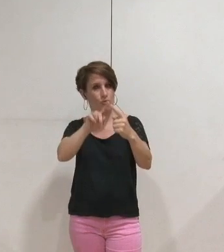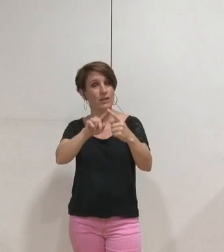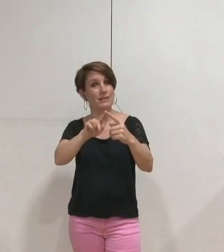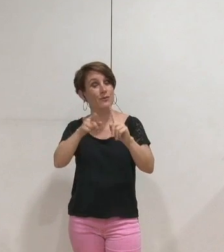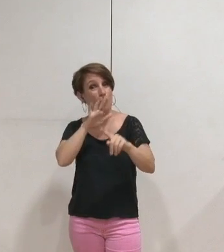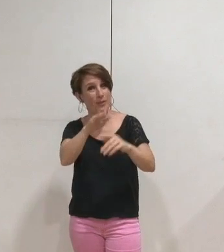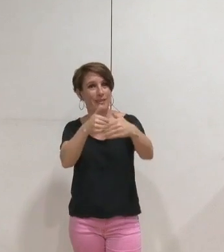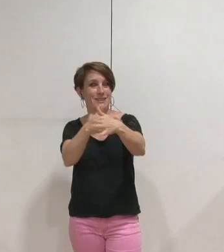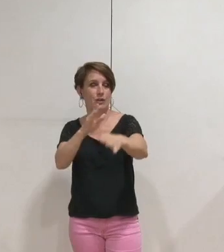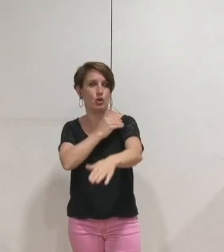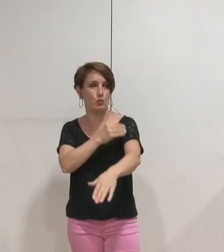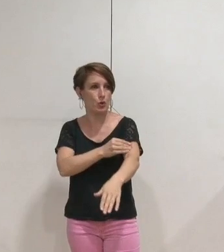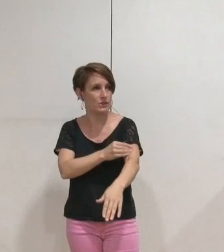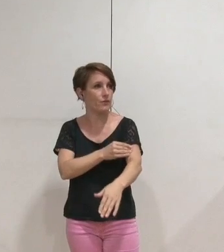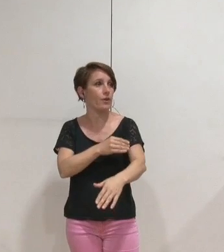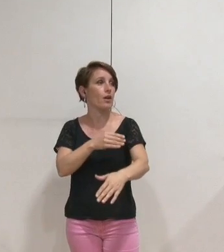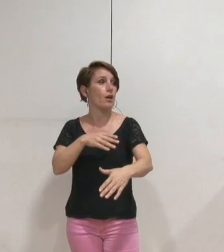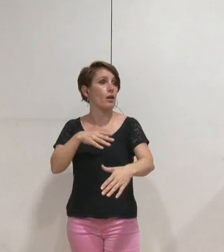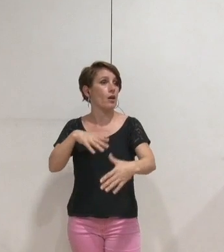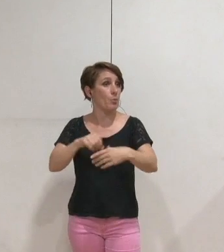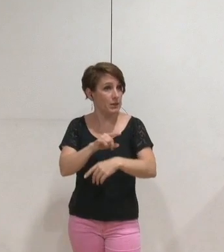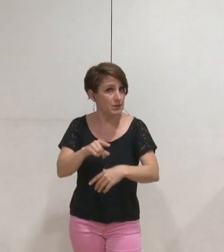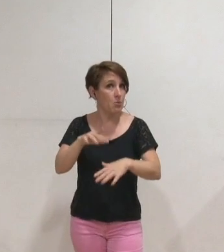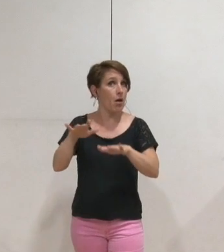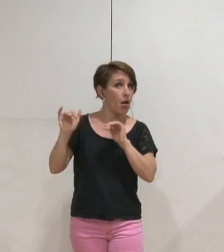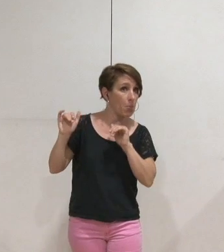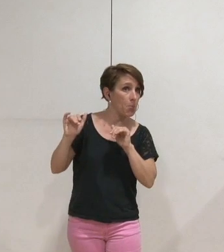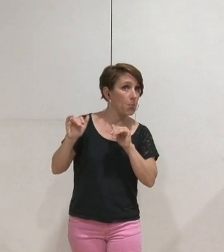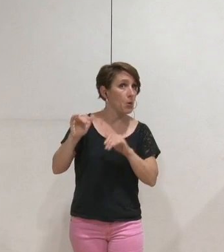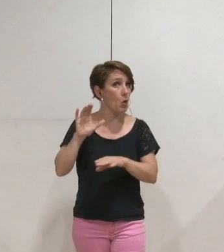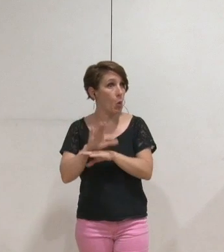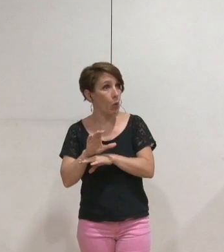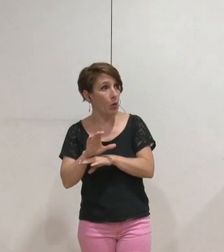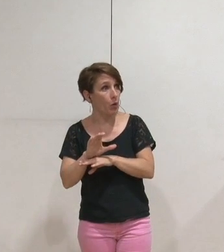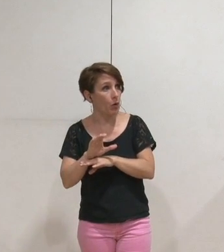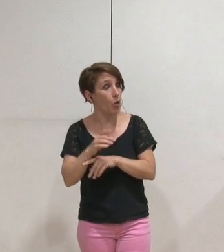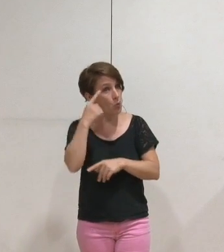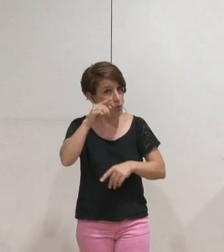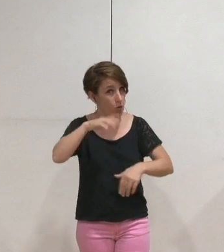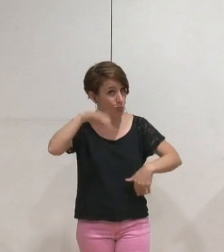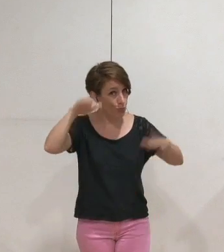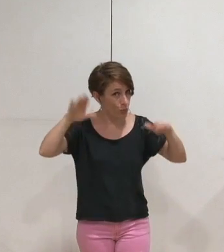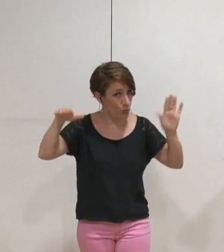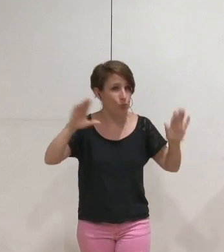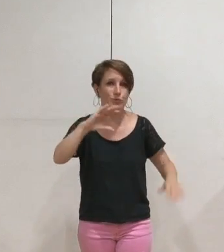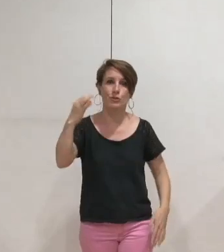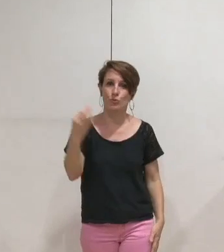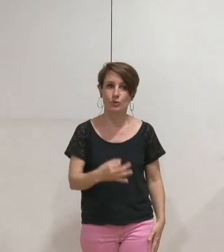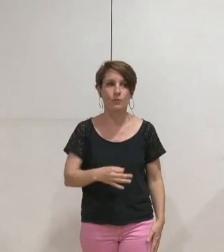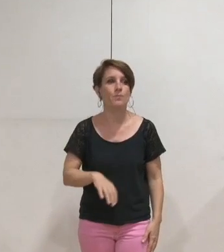sportif qui ne prend pas part au vote qui s'abstient qui vote contre qui vote pour